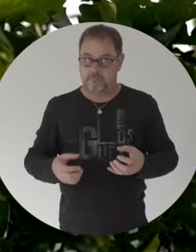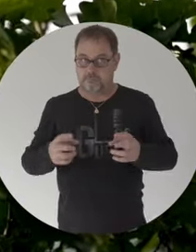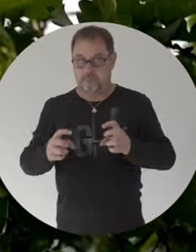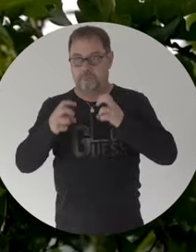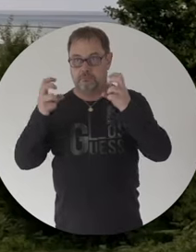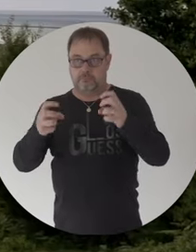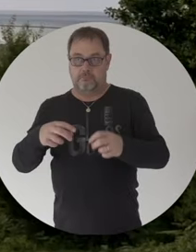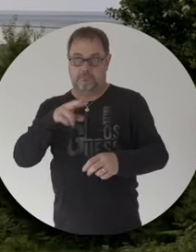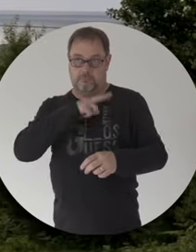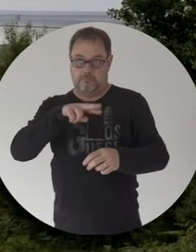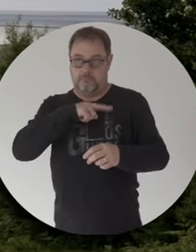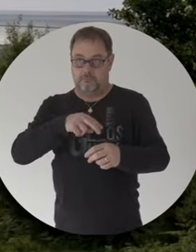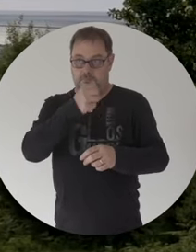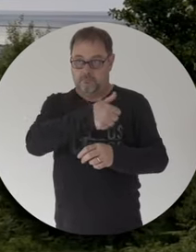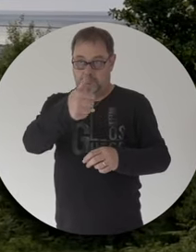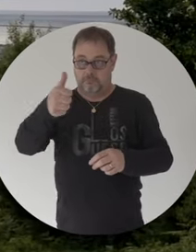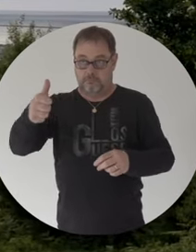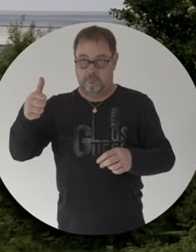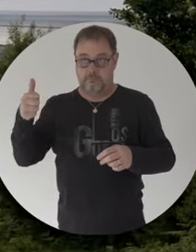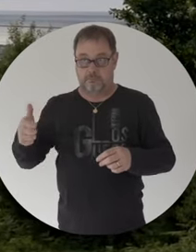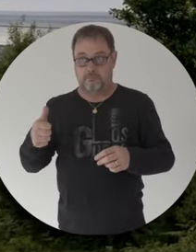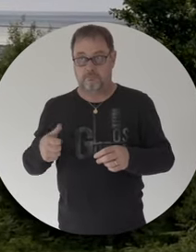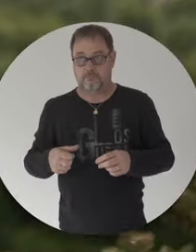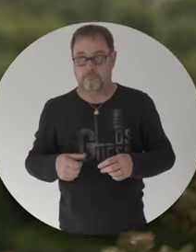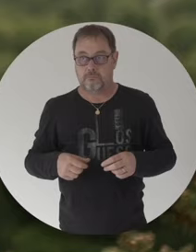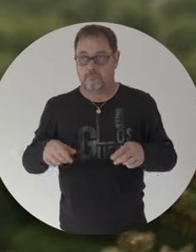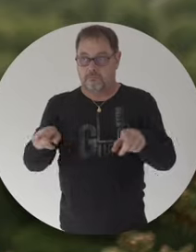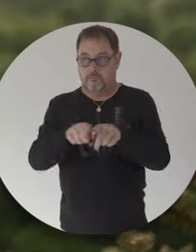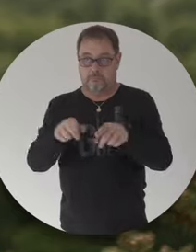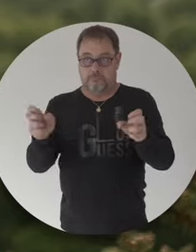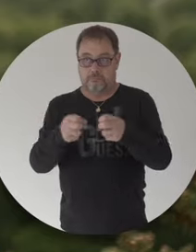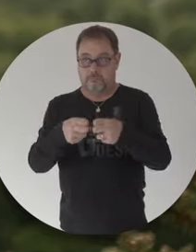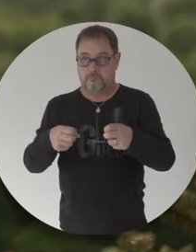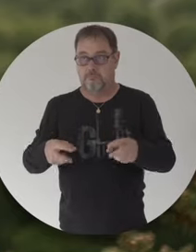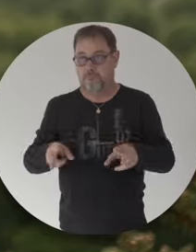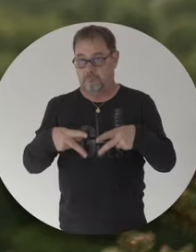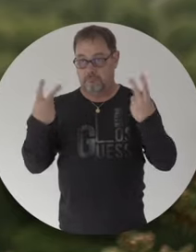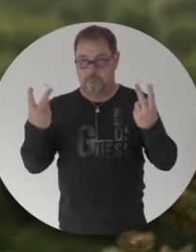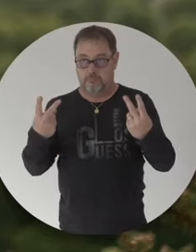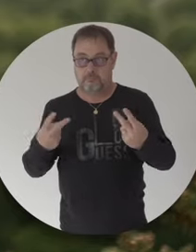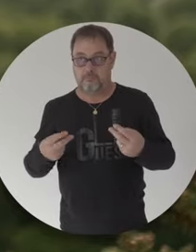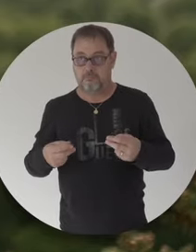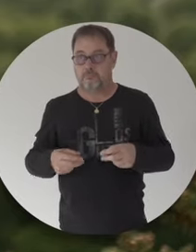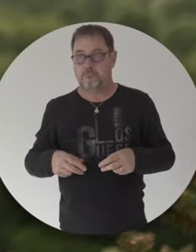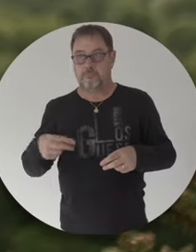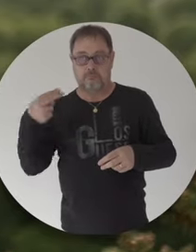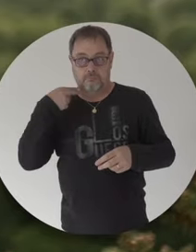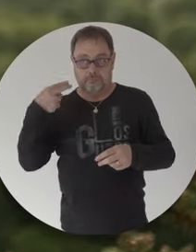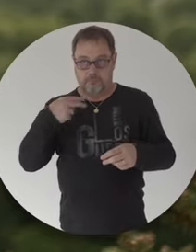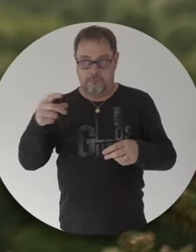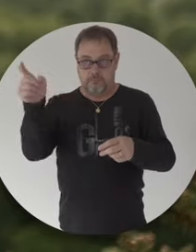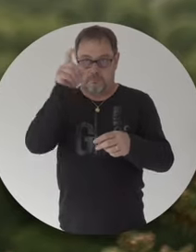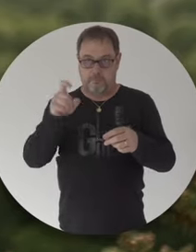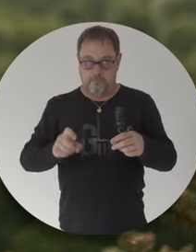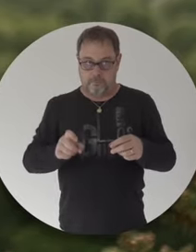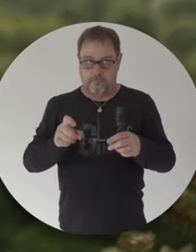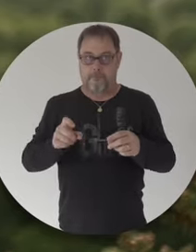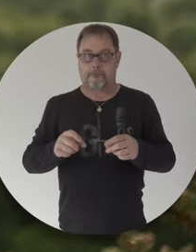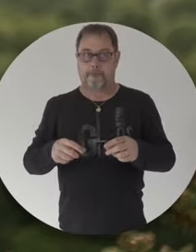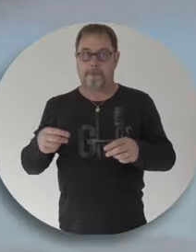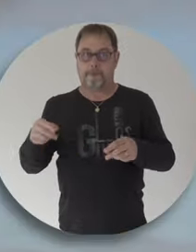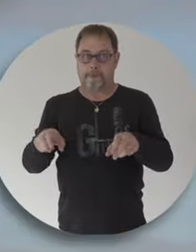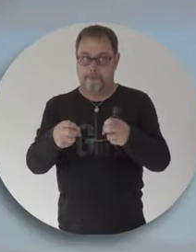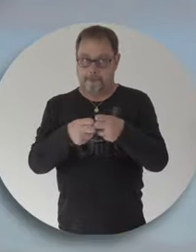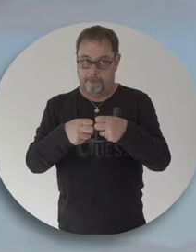les solidarités à la source. Cela veut dire le versement de toutes les prestations sociales automatiquement, sans que vous ayez à faire